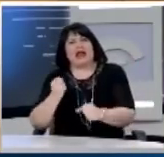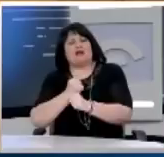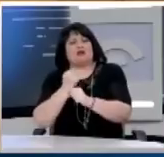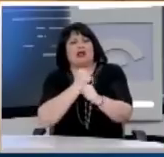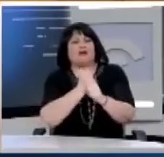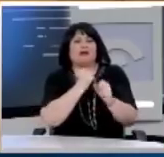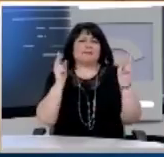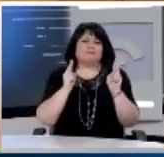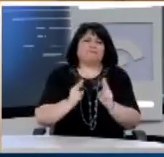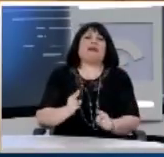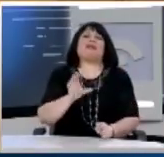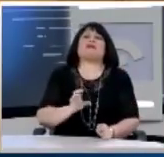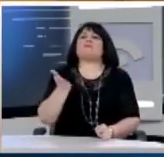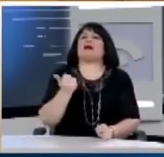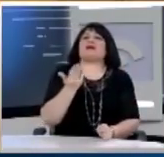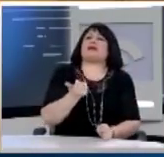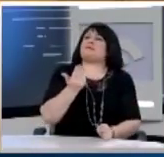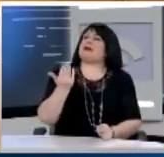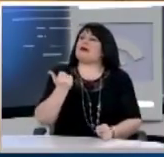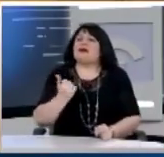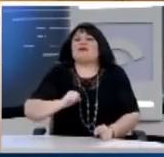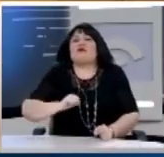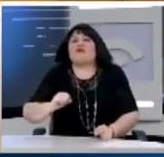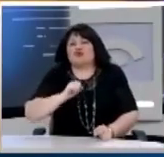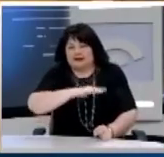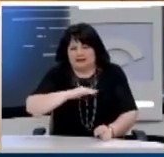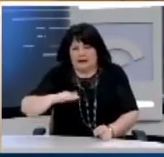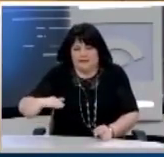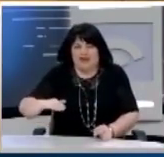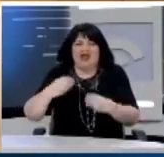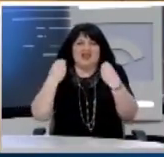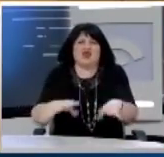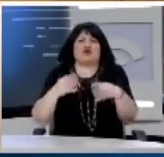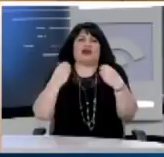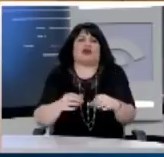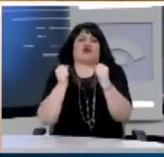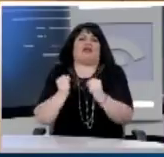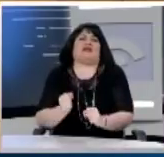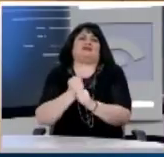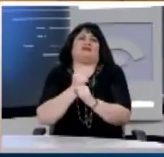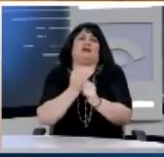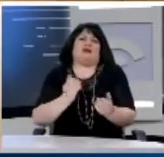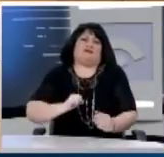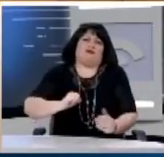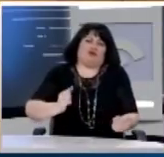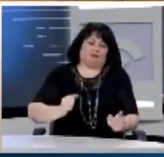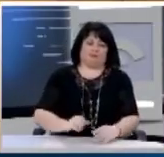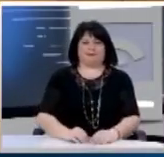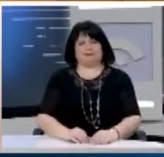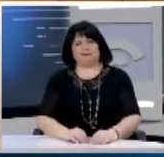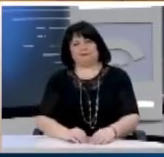μεσαίες τάξεις. Και οι μεσαίες τάξεις φοβούνται ότι τα παιδιά τους έχουν ακόμα χειρότερες θέσεις.